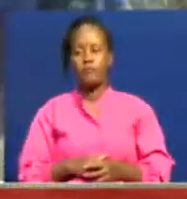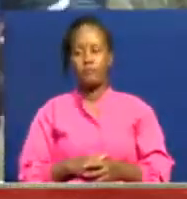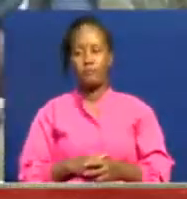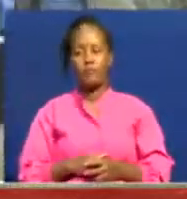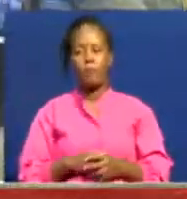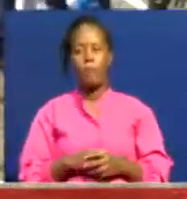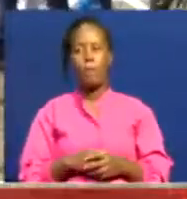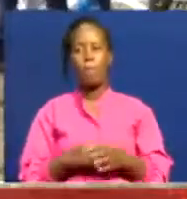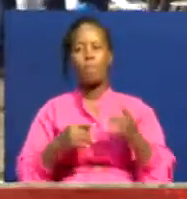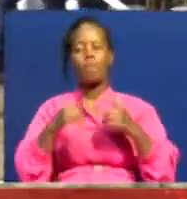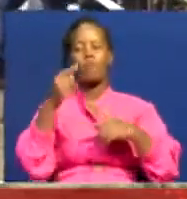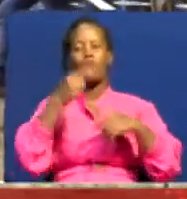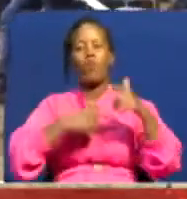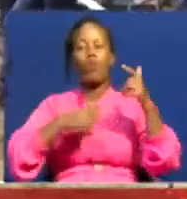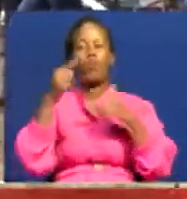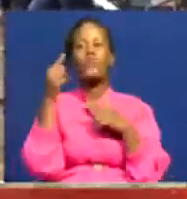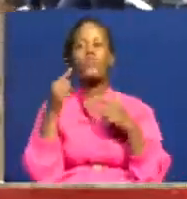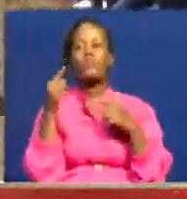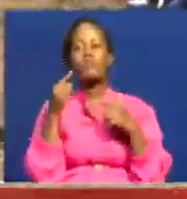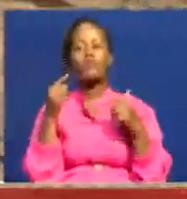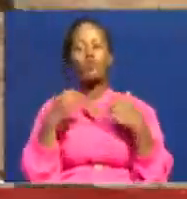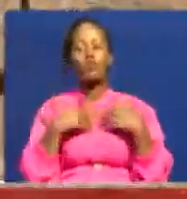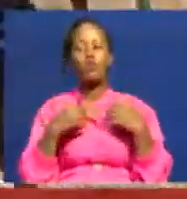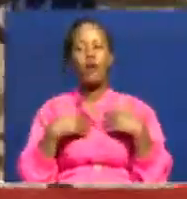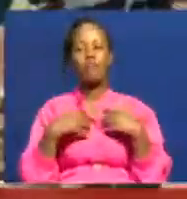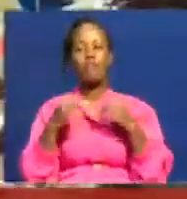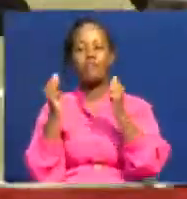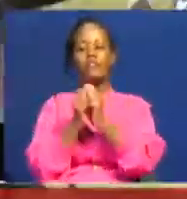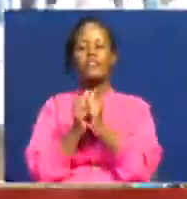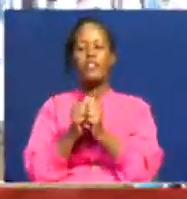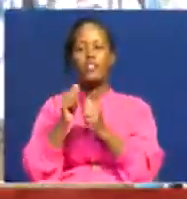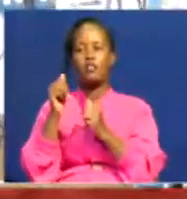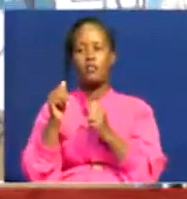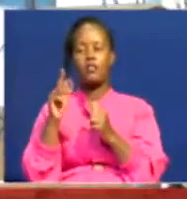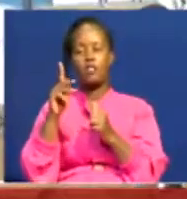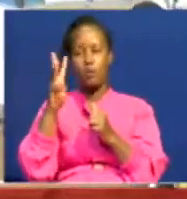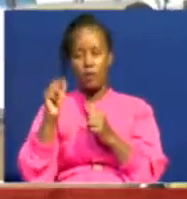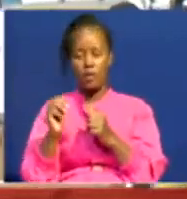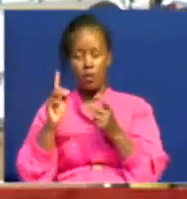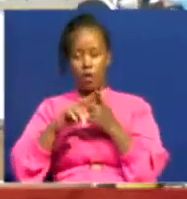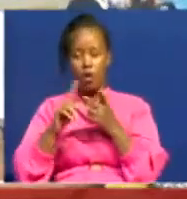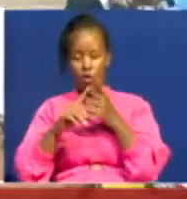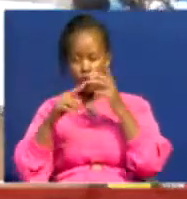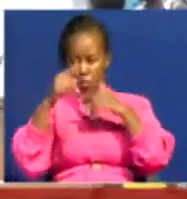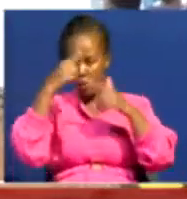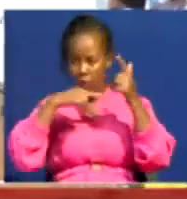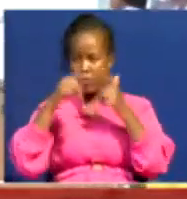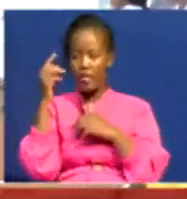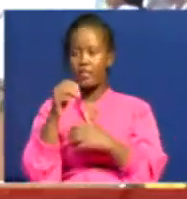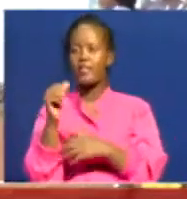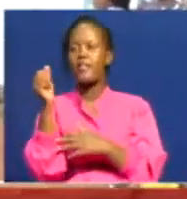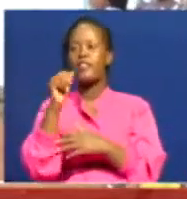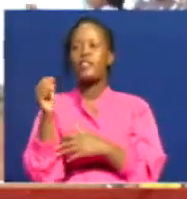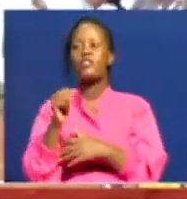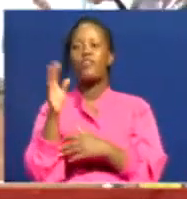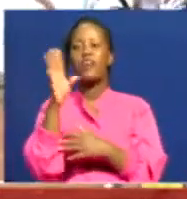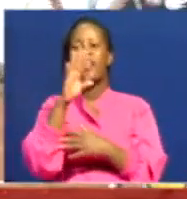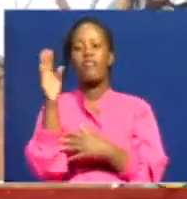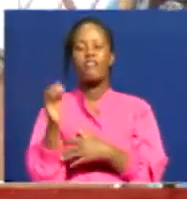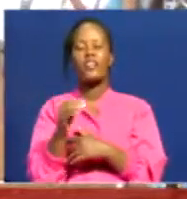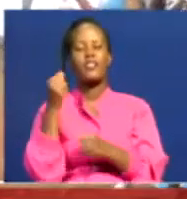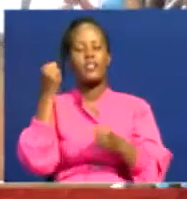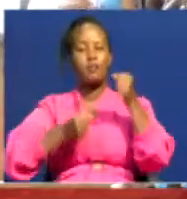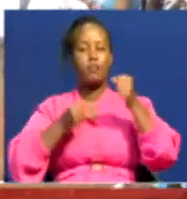Mshindi wa nishani ya fedha ya dunia katika mbio za mita 10,000 Daniel Simiu na mshindi wa nishani ya fedha bara Afrika kwa wanariadha wasiozidi umri wa miaka